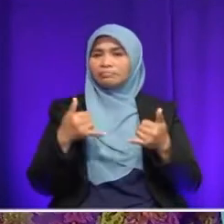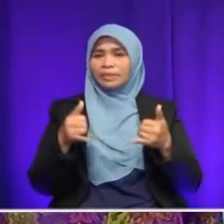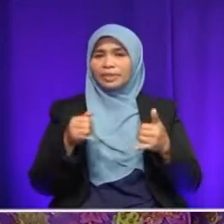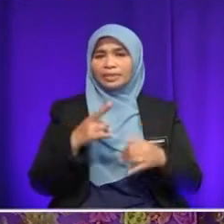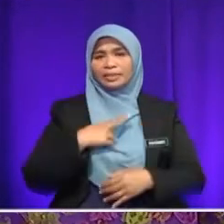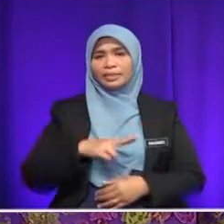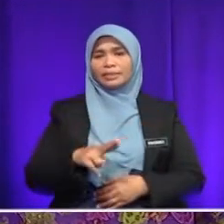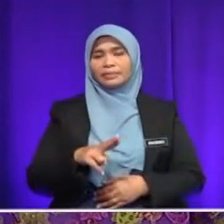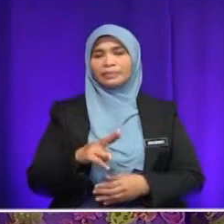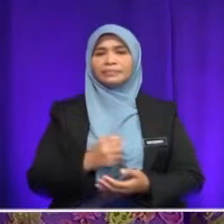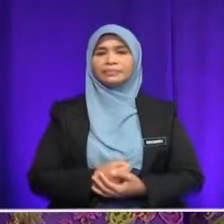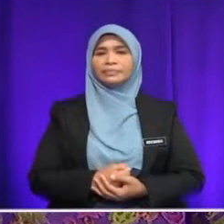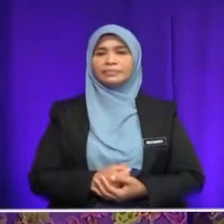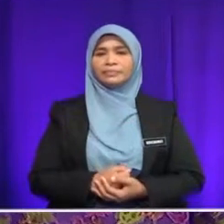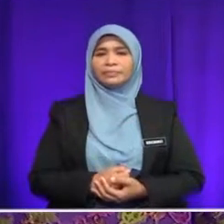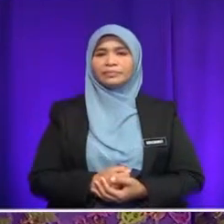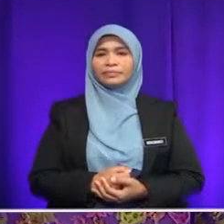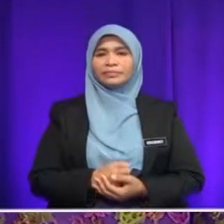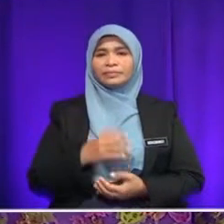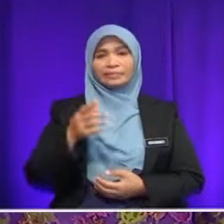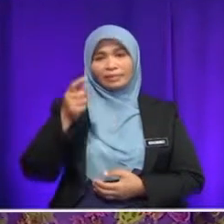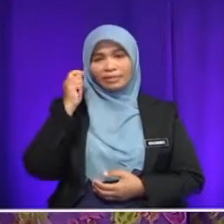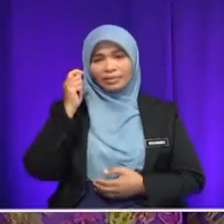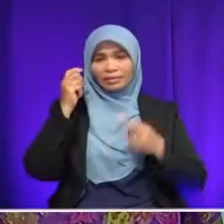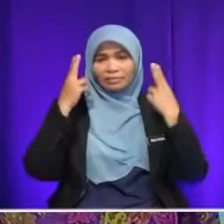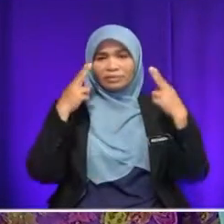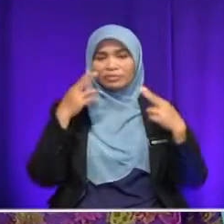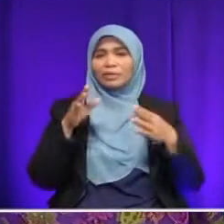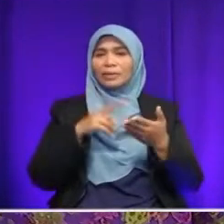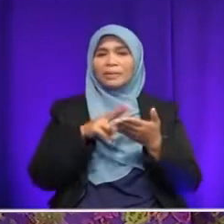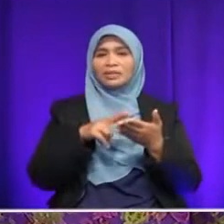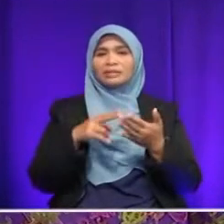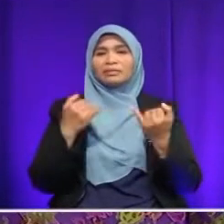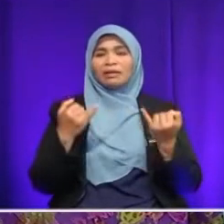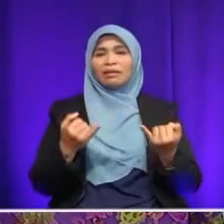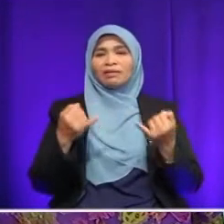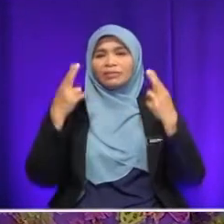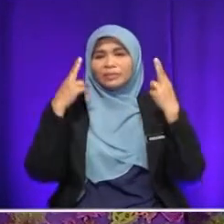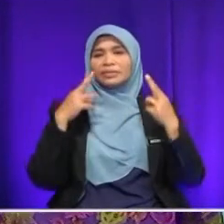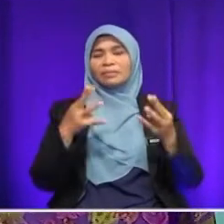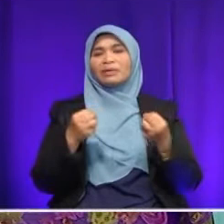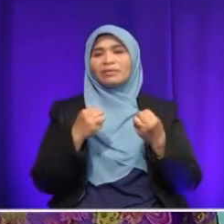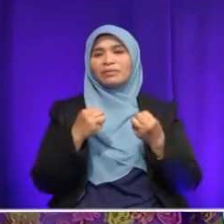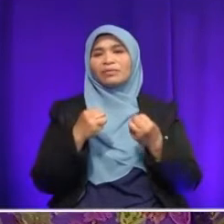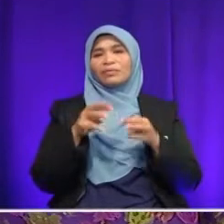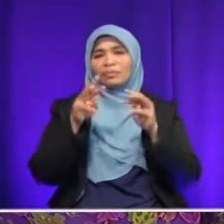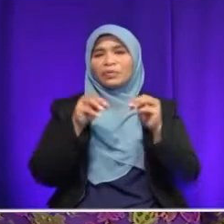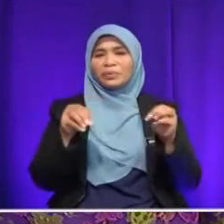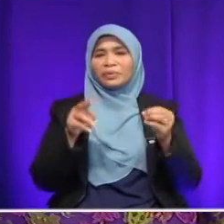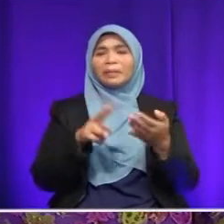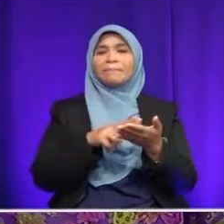dah bersedia? Yang tadi ustazah dah baca dan membaca maksudnya, ustazah nak anak murid ustazah juga membaca